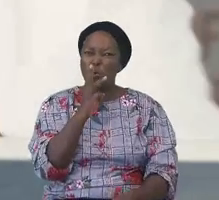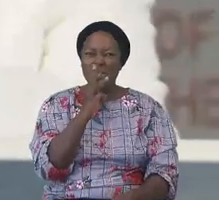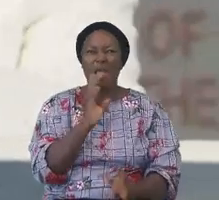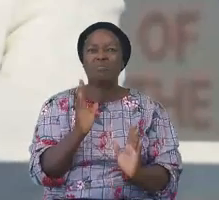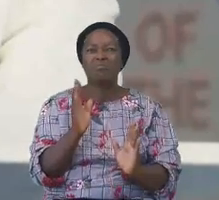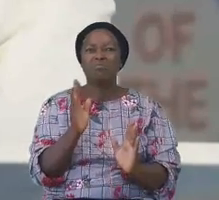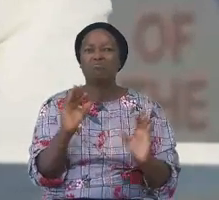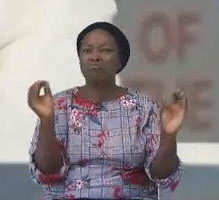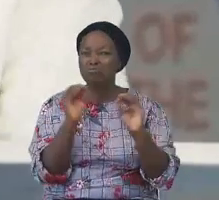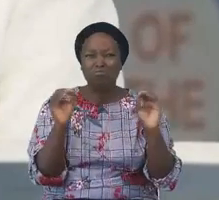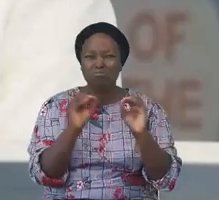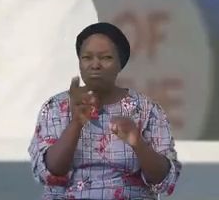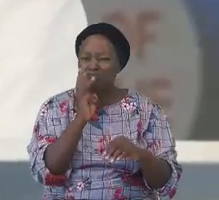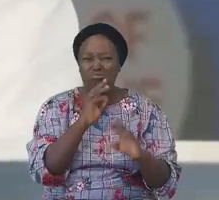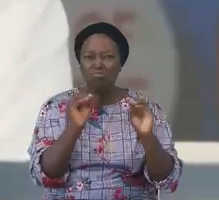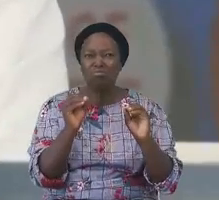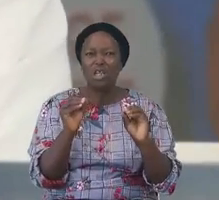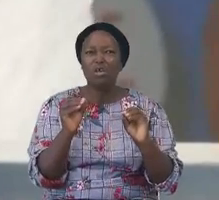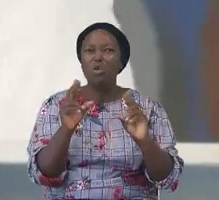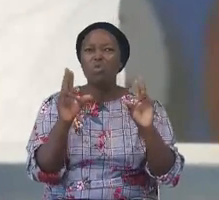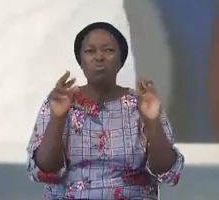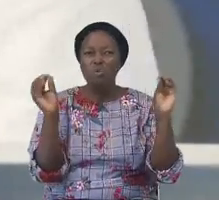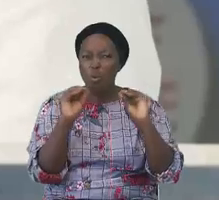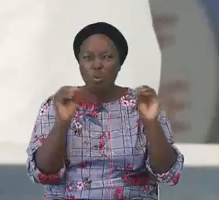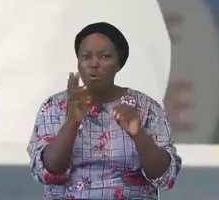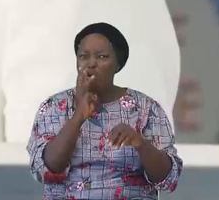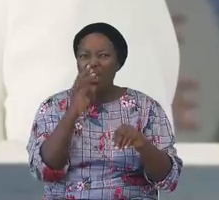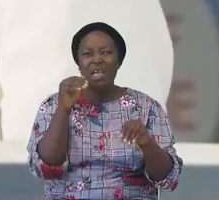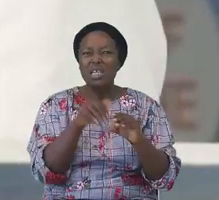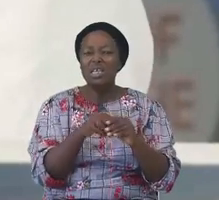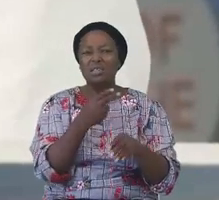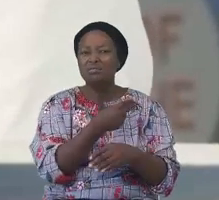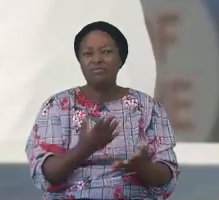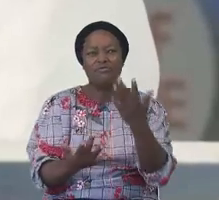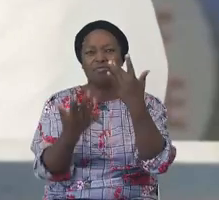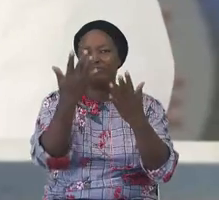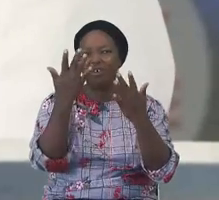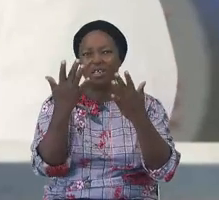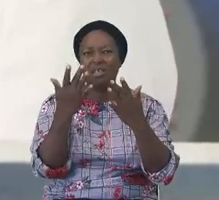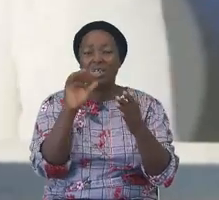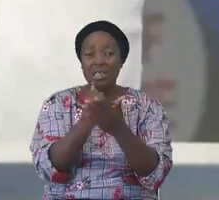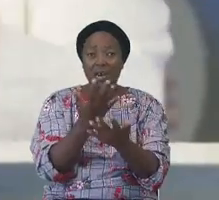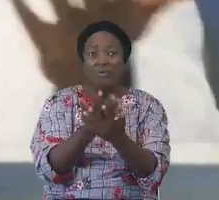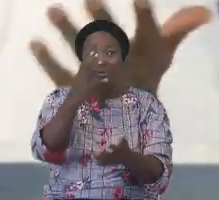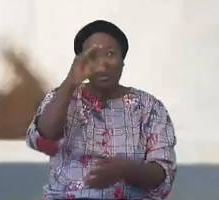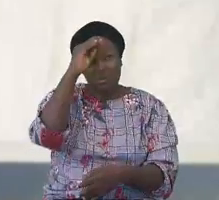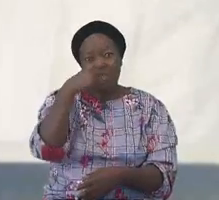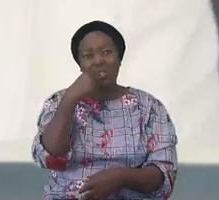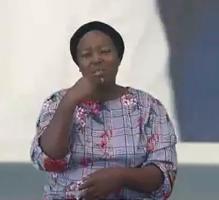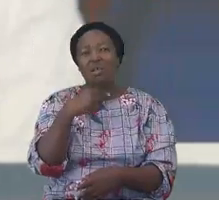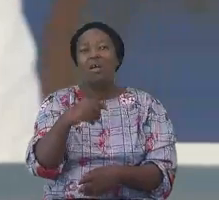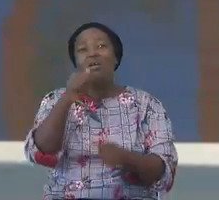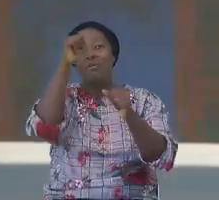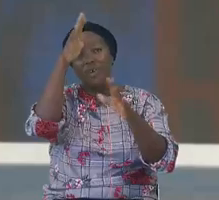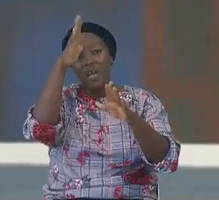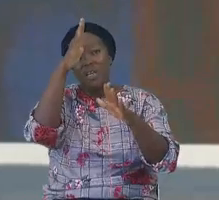toujours. Il n'y aura même pas de goutte d'eau. Il n'y aura pas d'eau en enfer. Cet